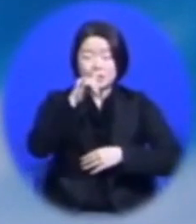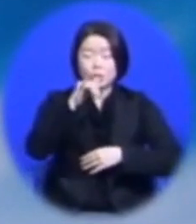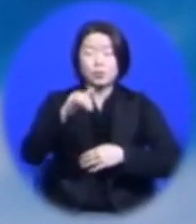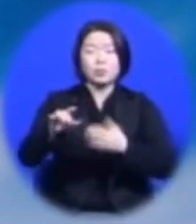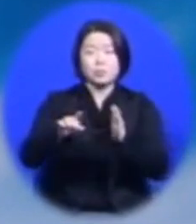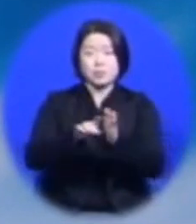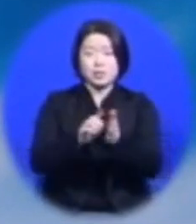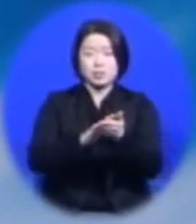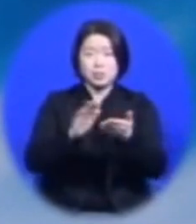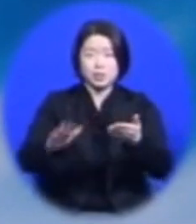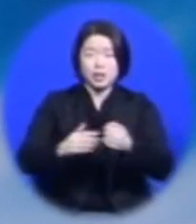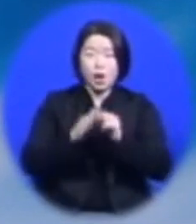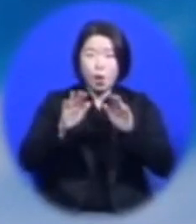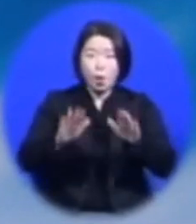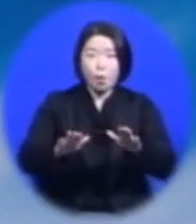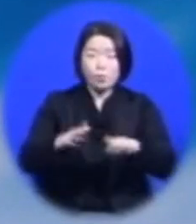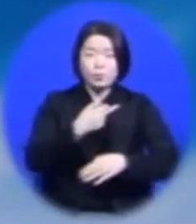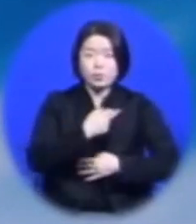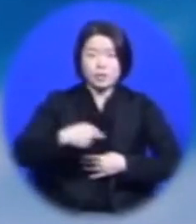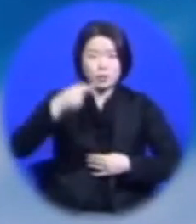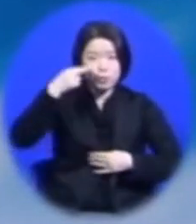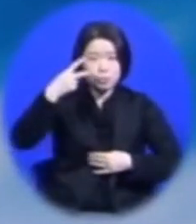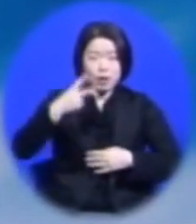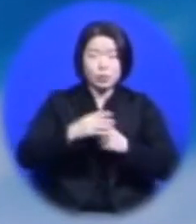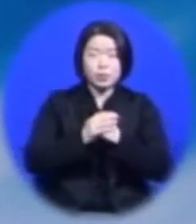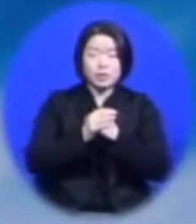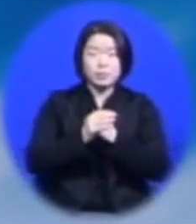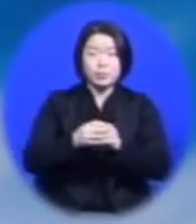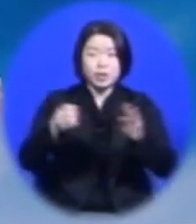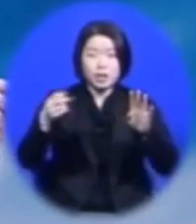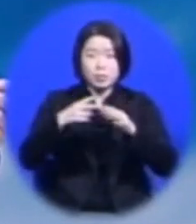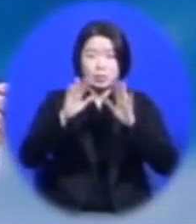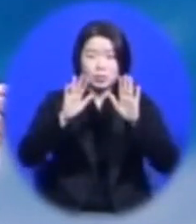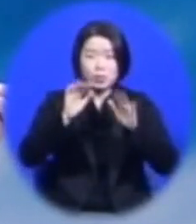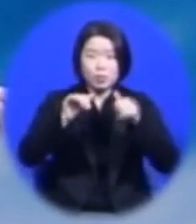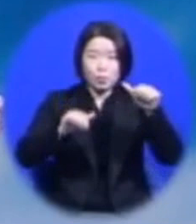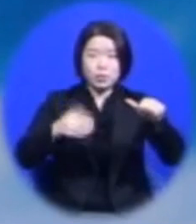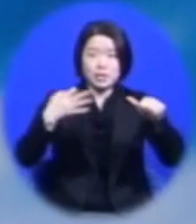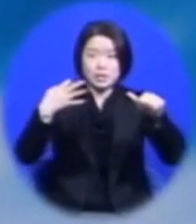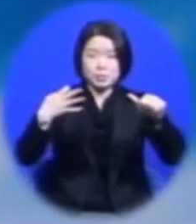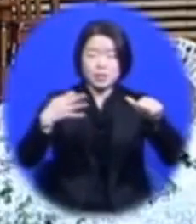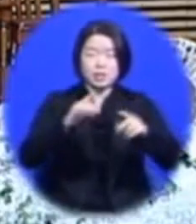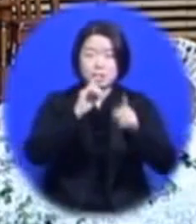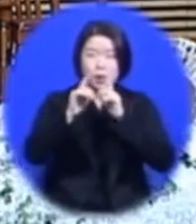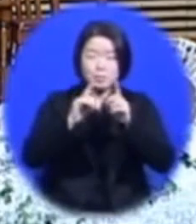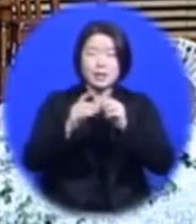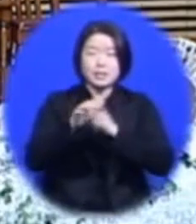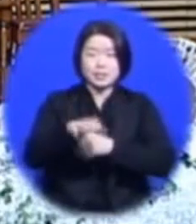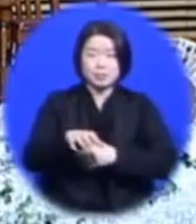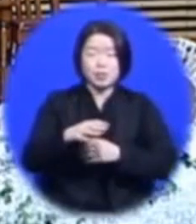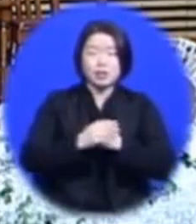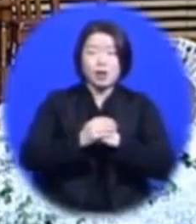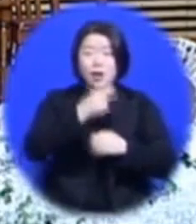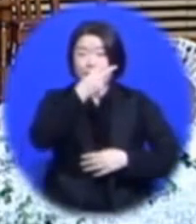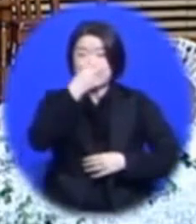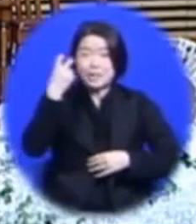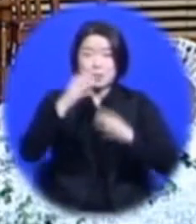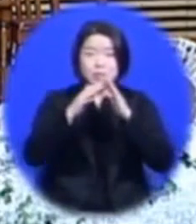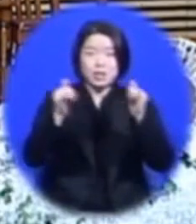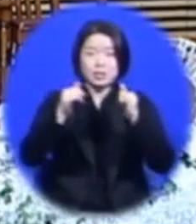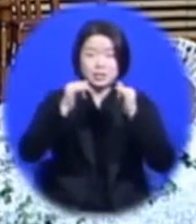믿습니다. 오늘 사도 바울이 에베소서 5장 14절 말씀에서 잠자는 자여